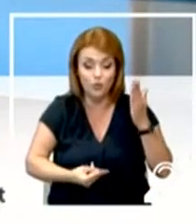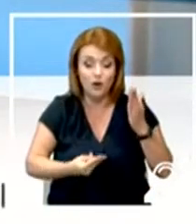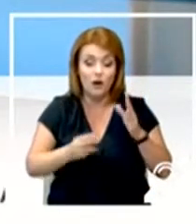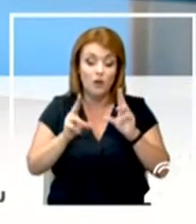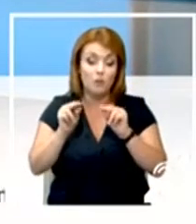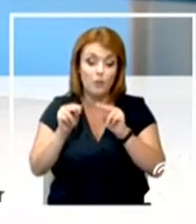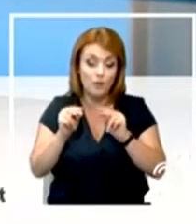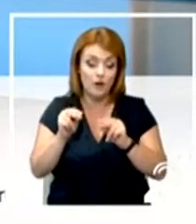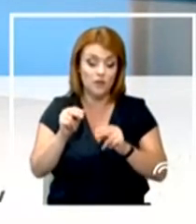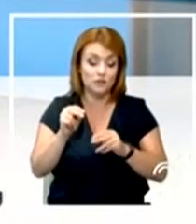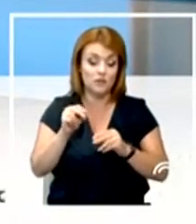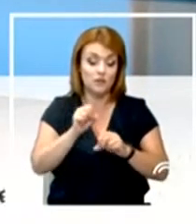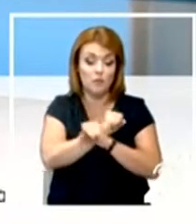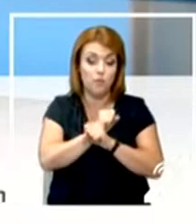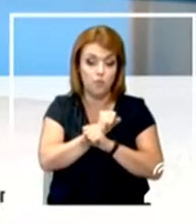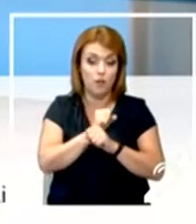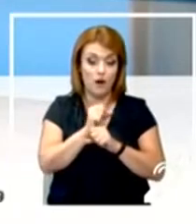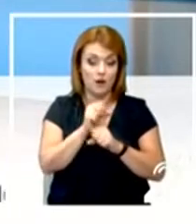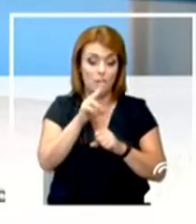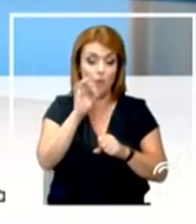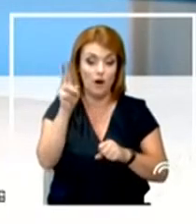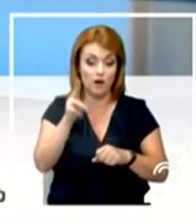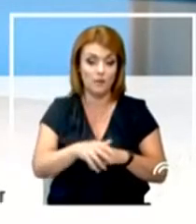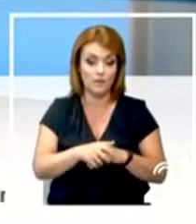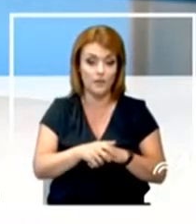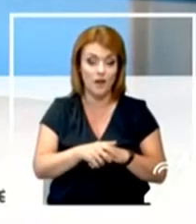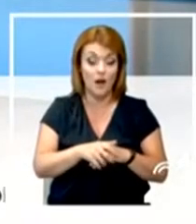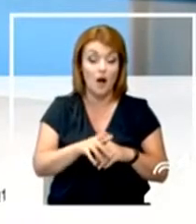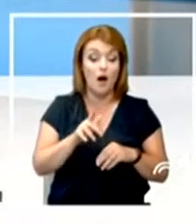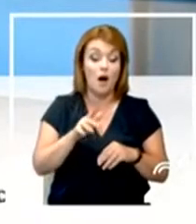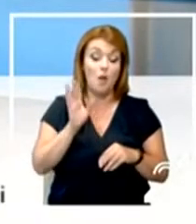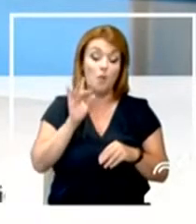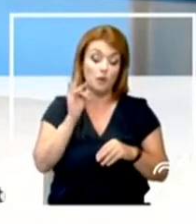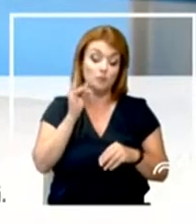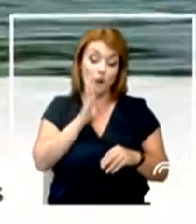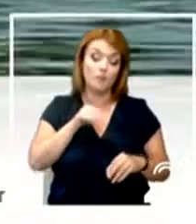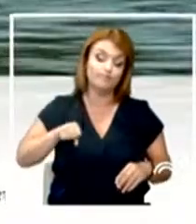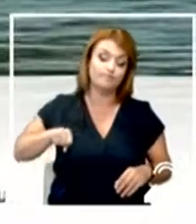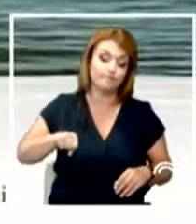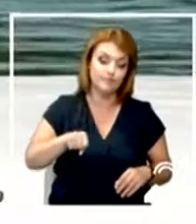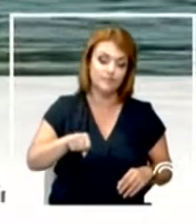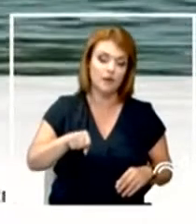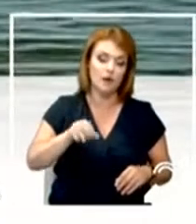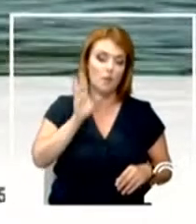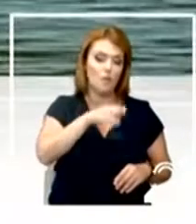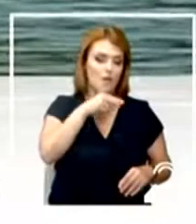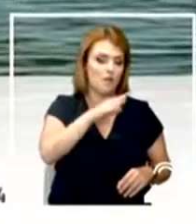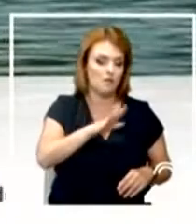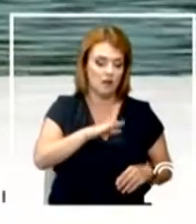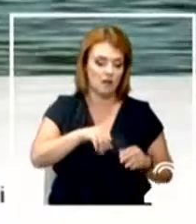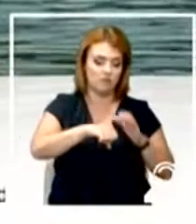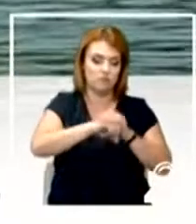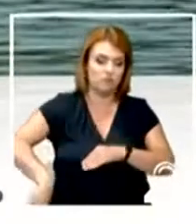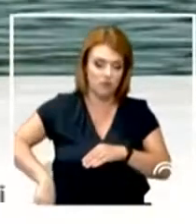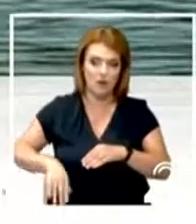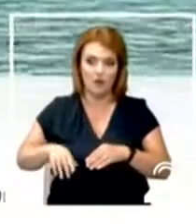Valea Morilor din Chișinău. Micuțul a sărit în apă după ce a fugit de lângă mama lui. Copilul a fost scos la mal de salvatori, apoi a fost